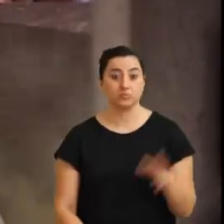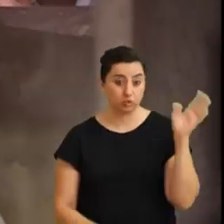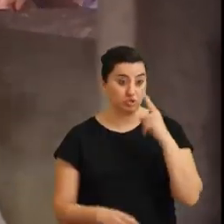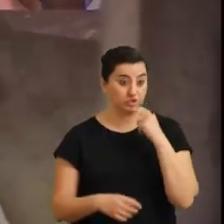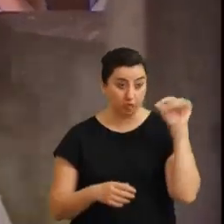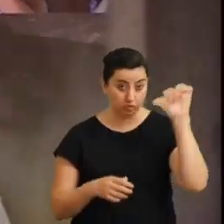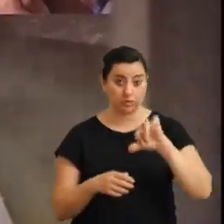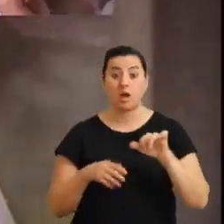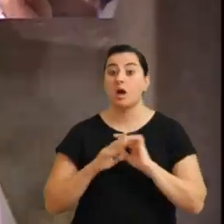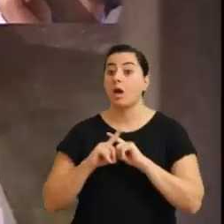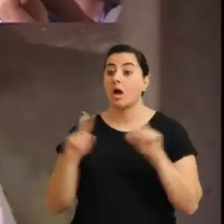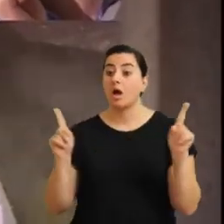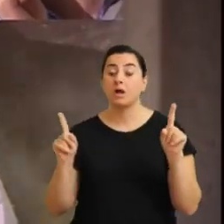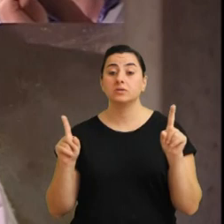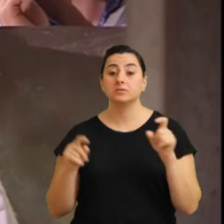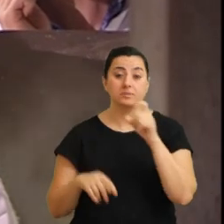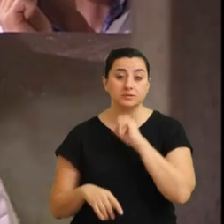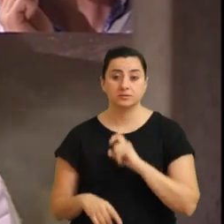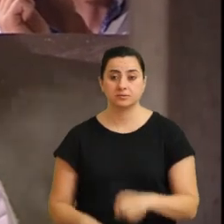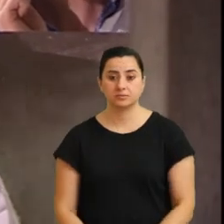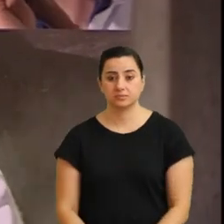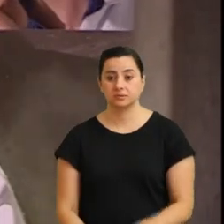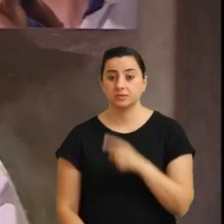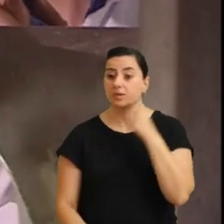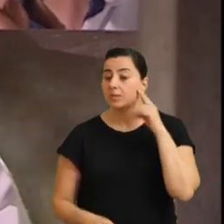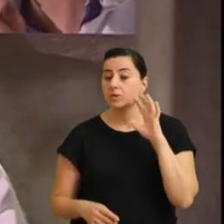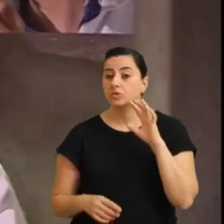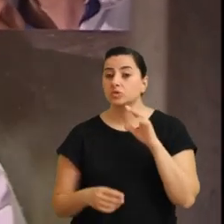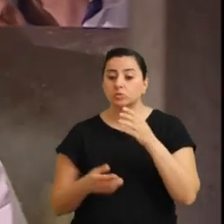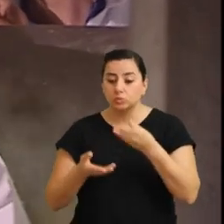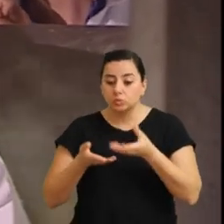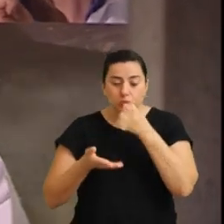şeker koyacağız. Hayır, yanlış dinlemişsin ustayı.